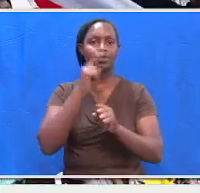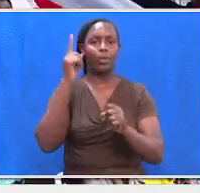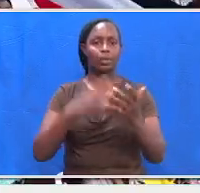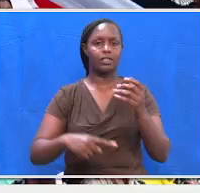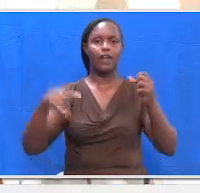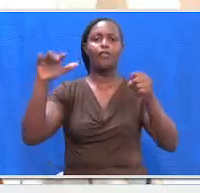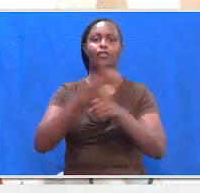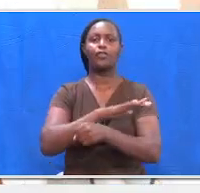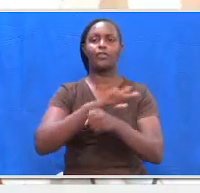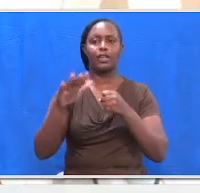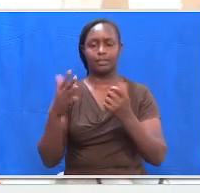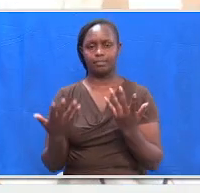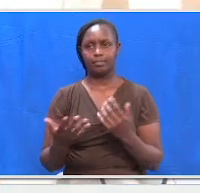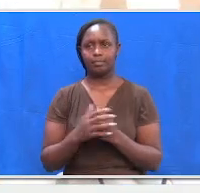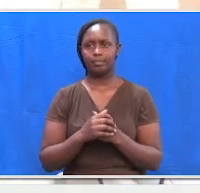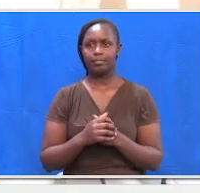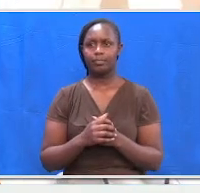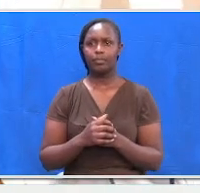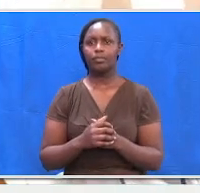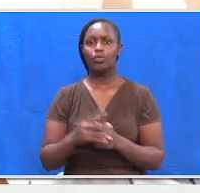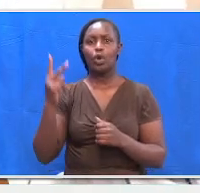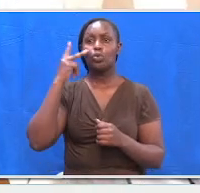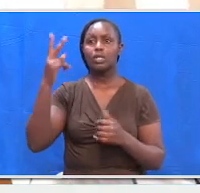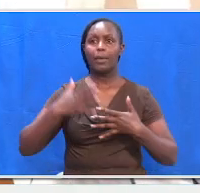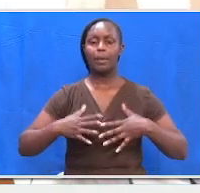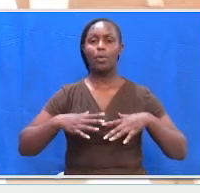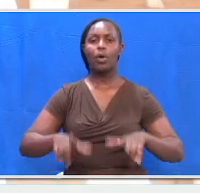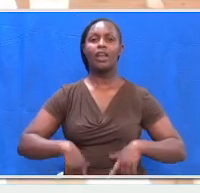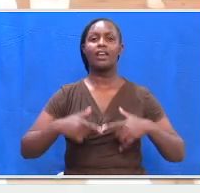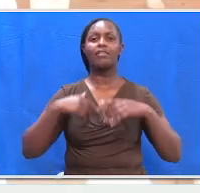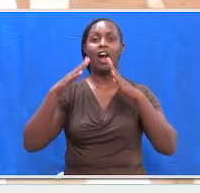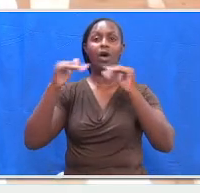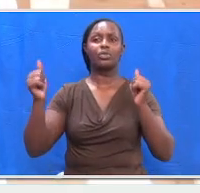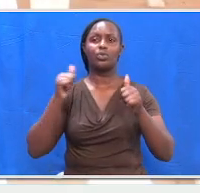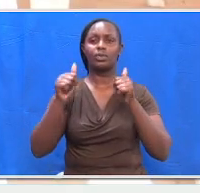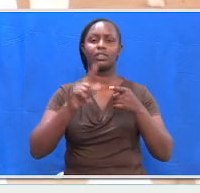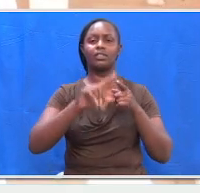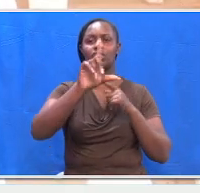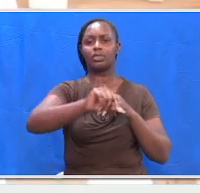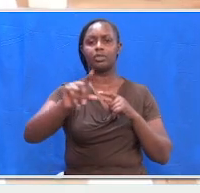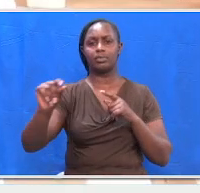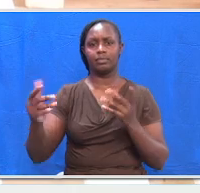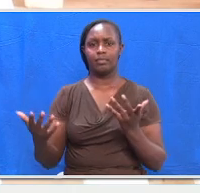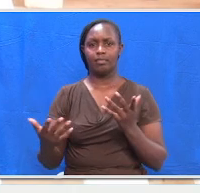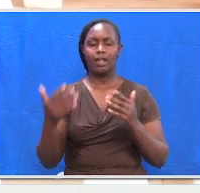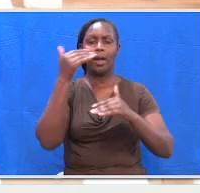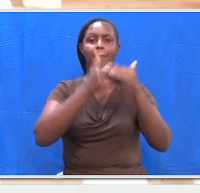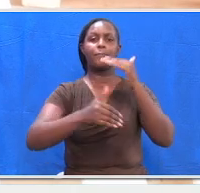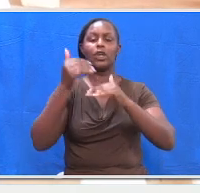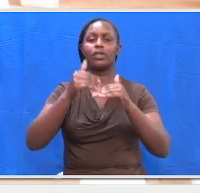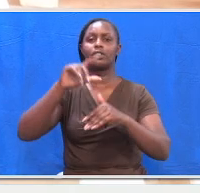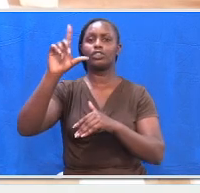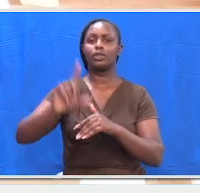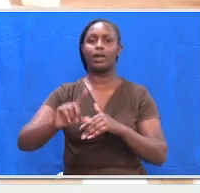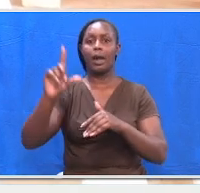wa mpango huu. Katika zile nyumba ambazo watu wanaishi nyumba ambazo ziko hali duni sana. Ujenzi wa nyumba za bei nafuu. Naamini kabisa